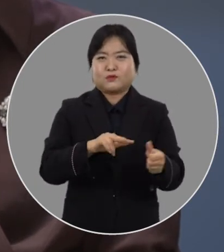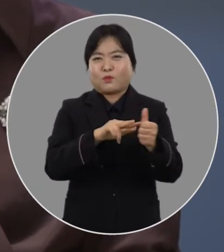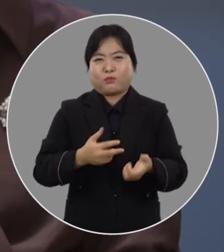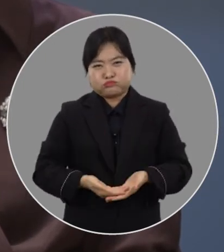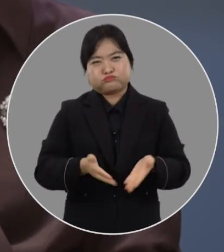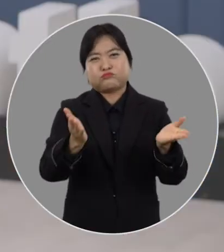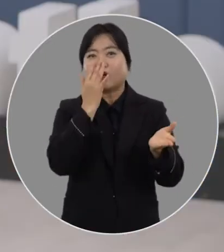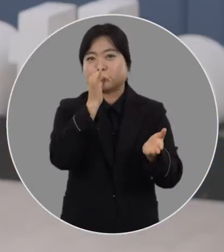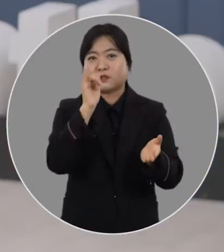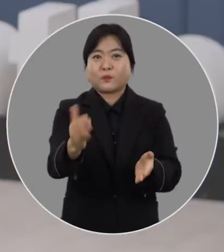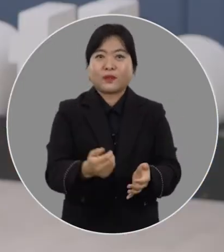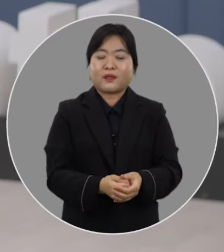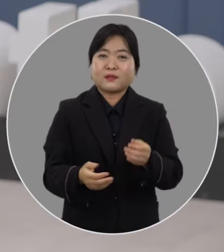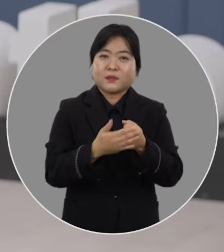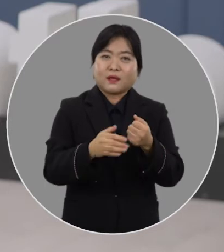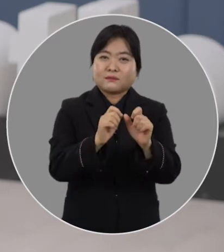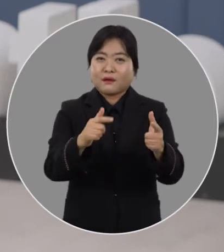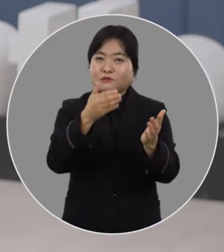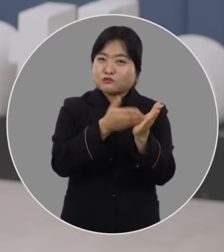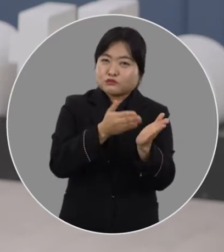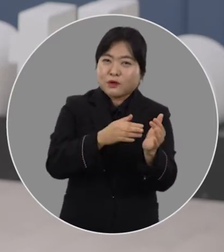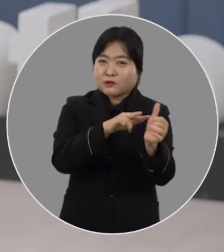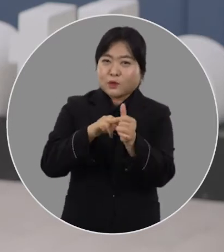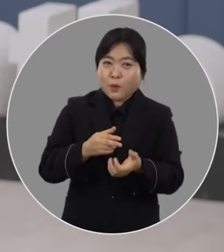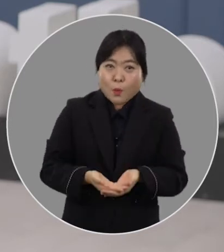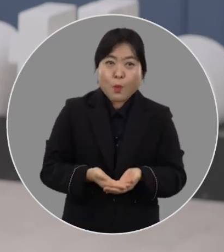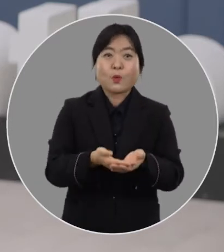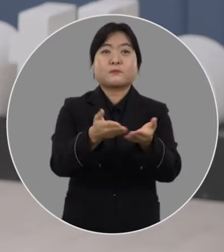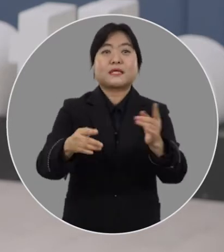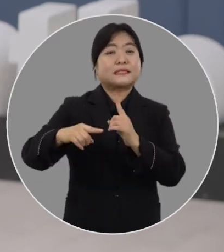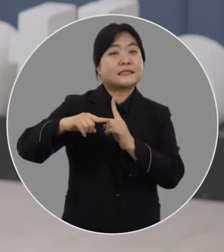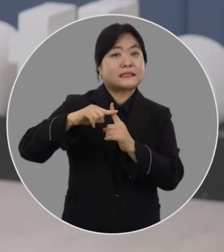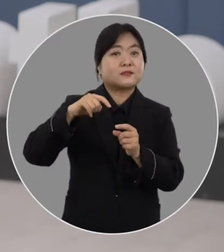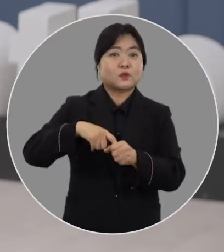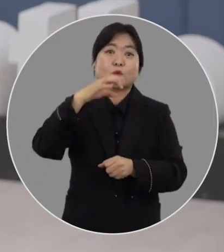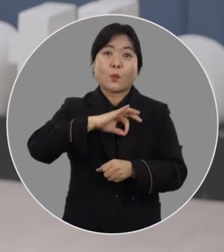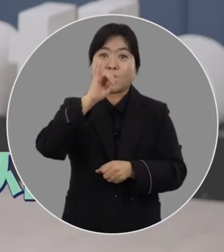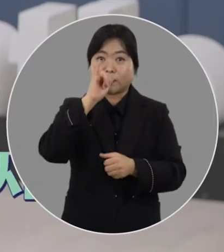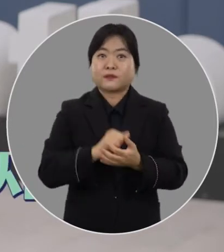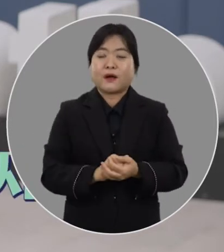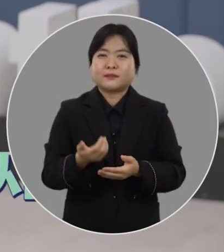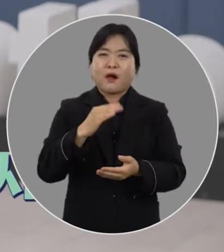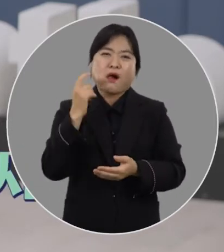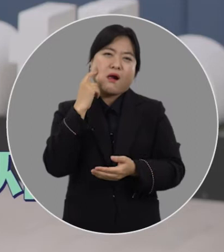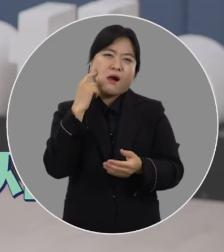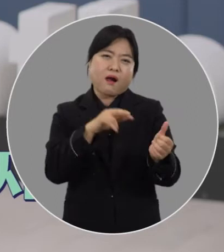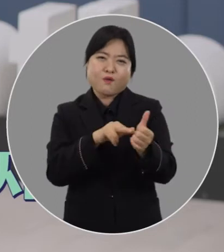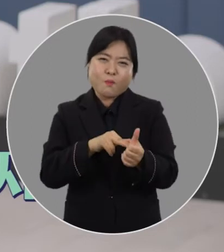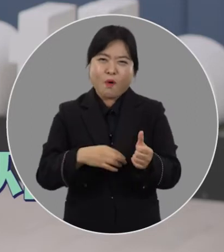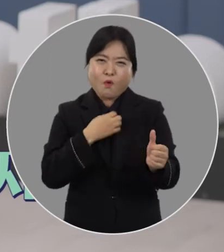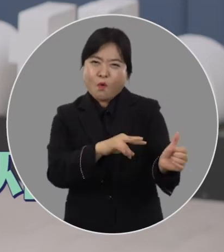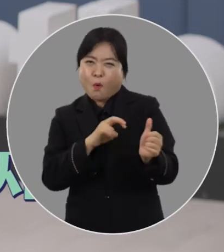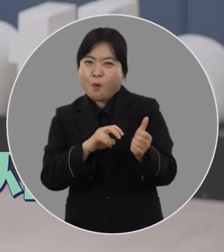시대가 됐죠. 이는 다양한 뉴스와 정보의 공급이라는 긍정적인 효과도 나왔지만 허위 정보와